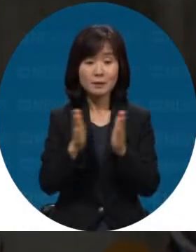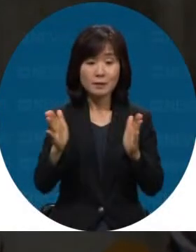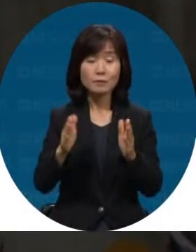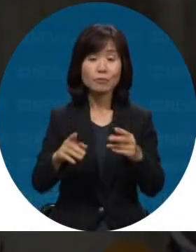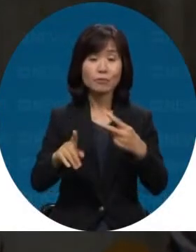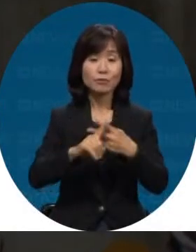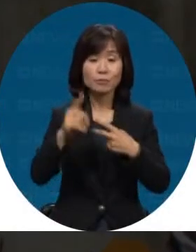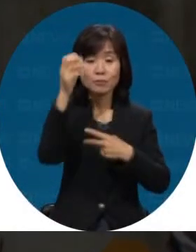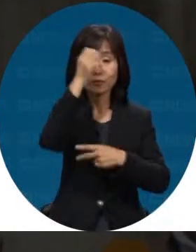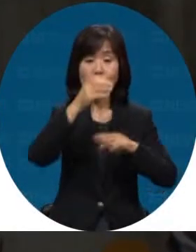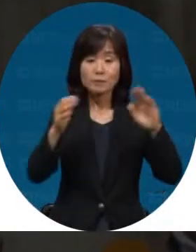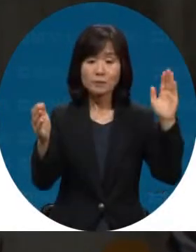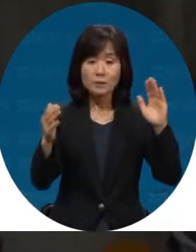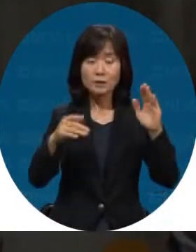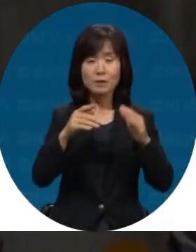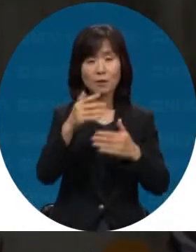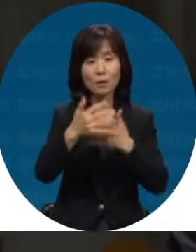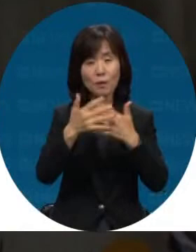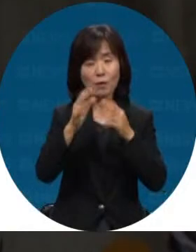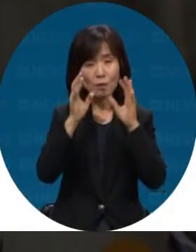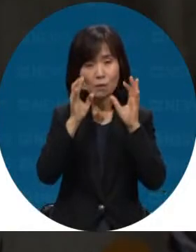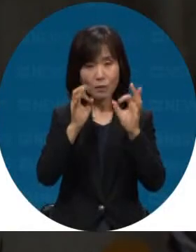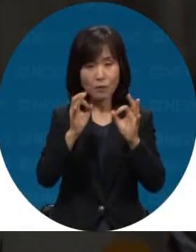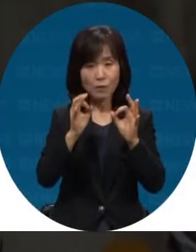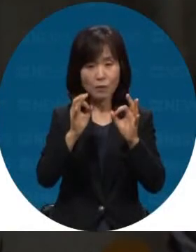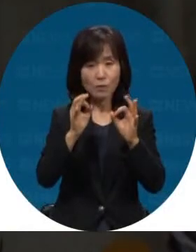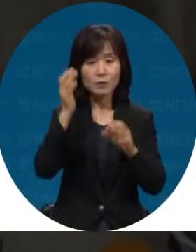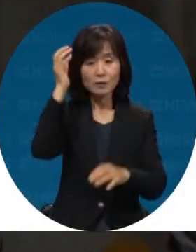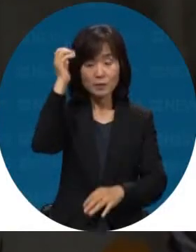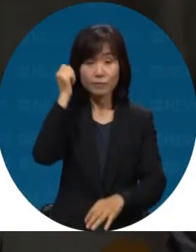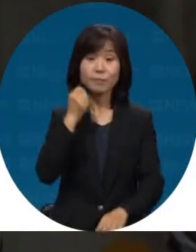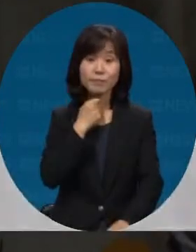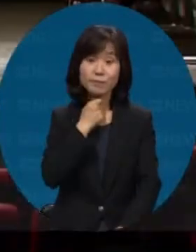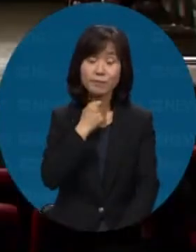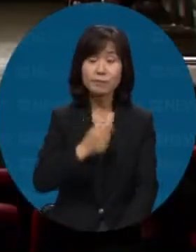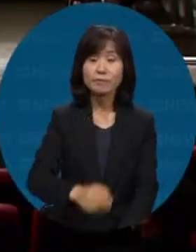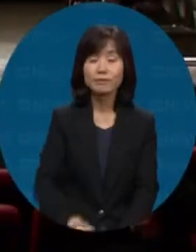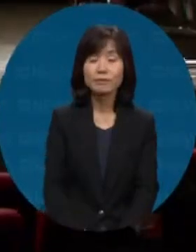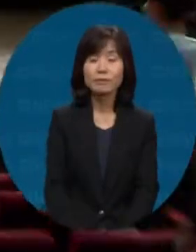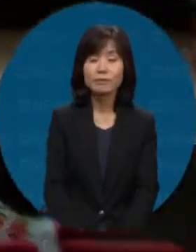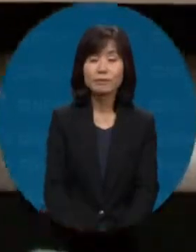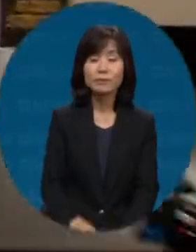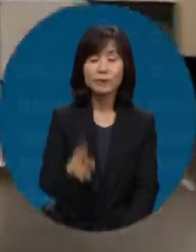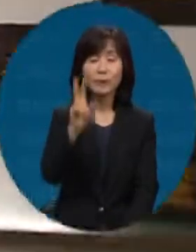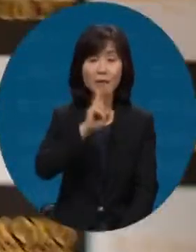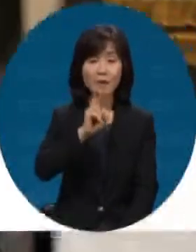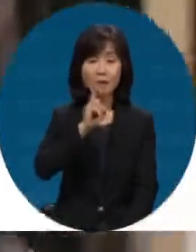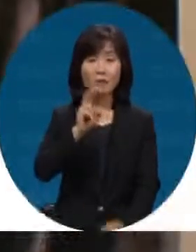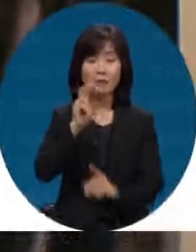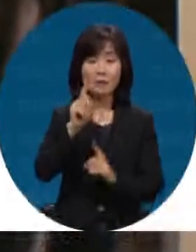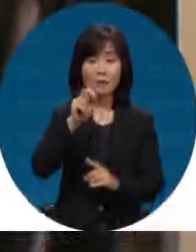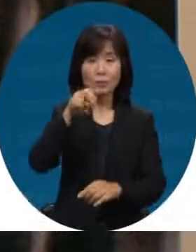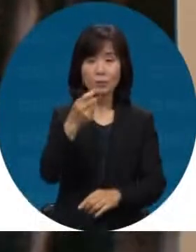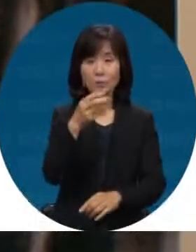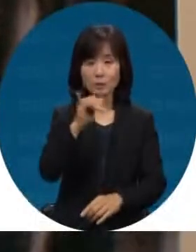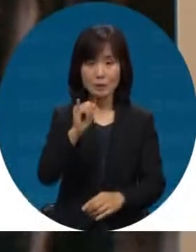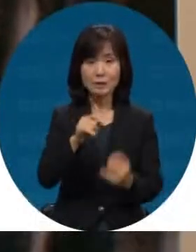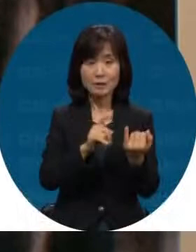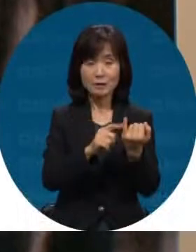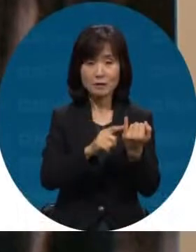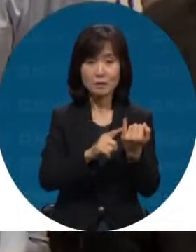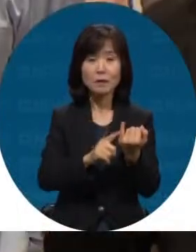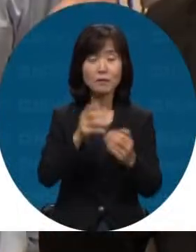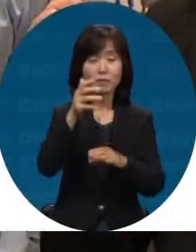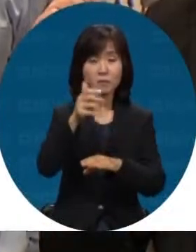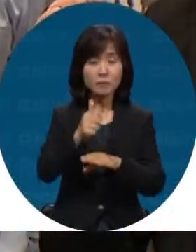좀 많이 보고 좀 기억하고 했으면 좋겠다. 가수 이효리 씨가 엔딩 음악으로 참여하기도 한